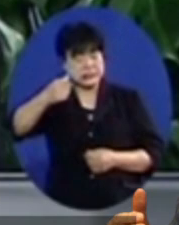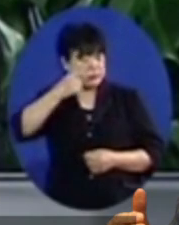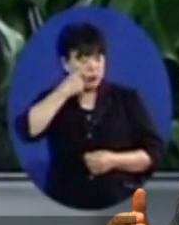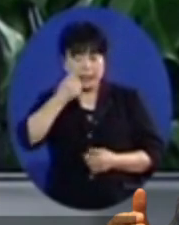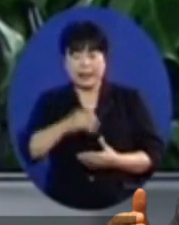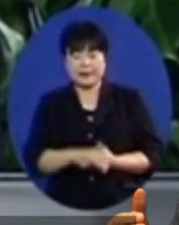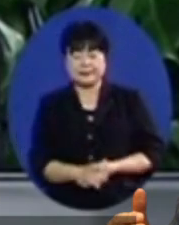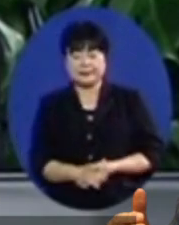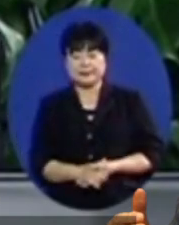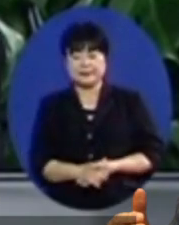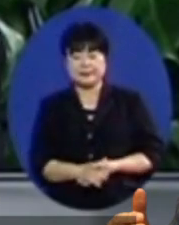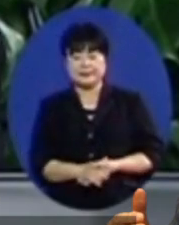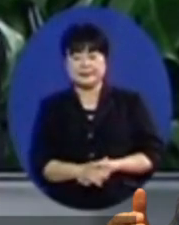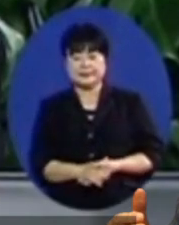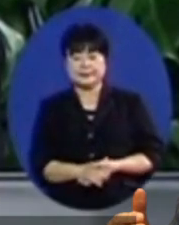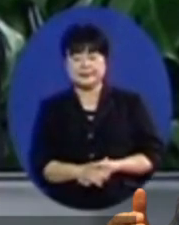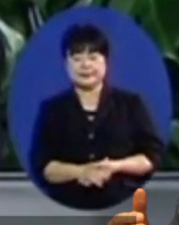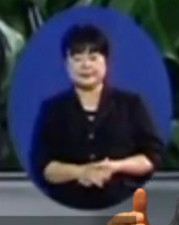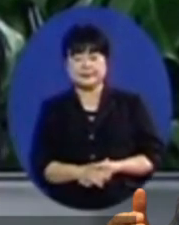소유할 수 없습니다.